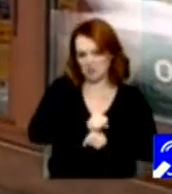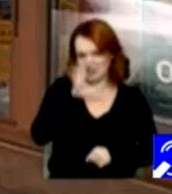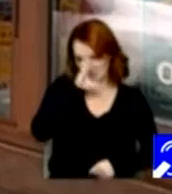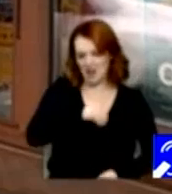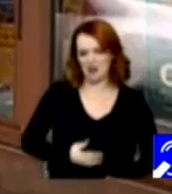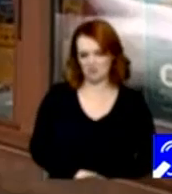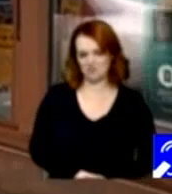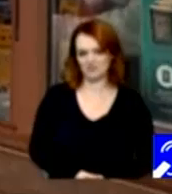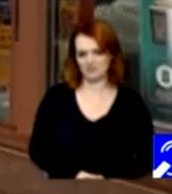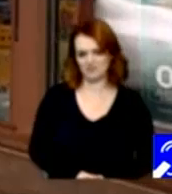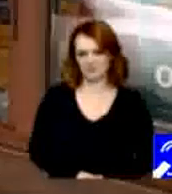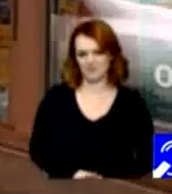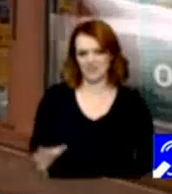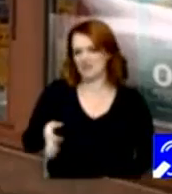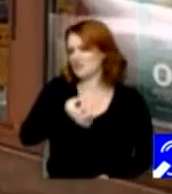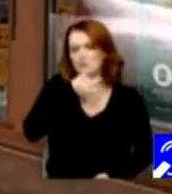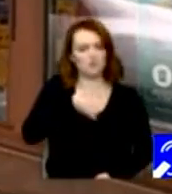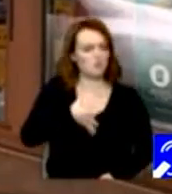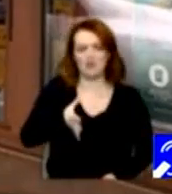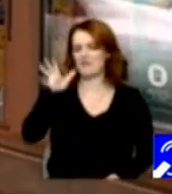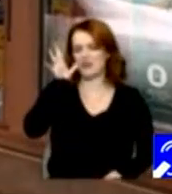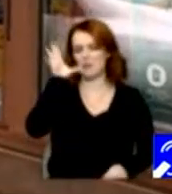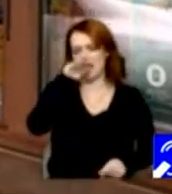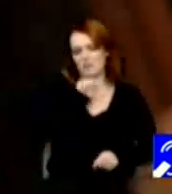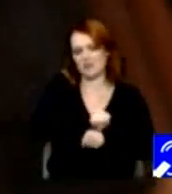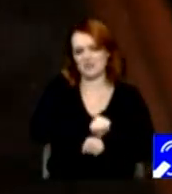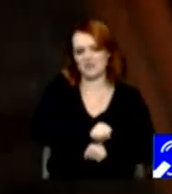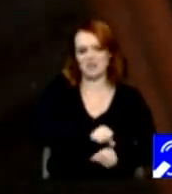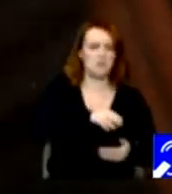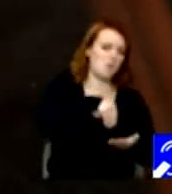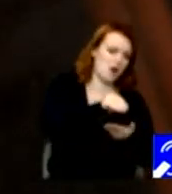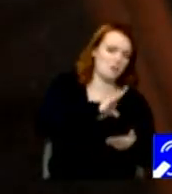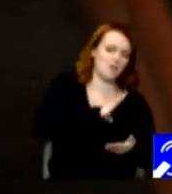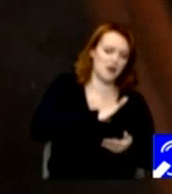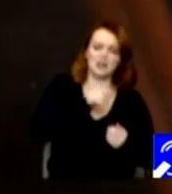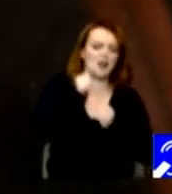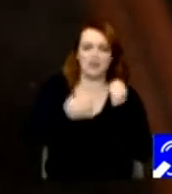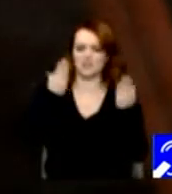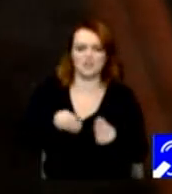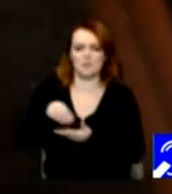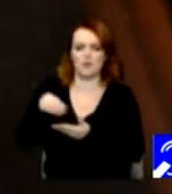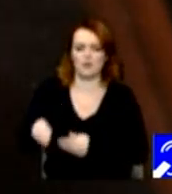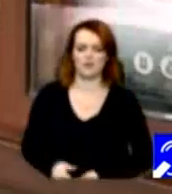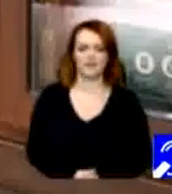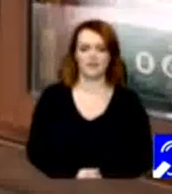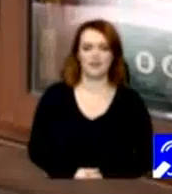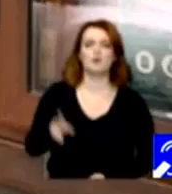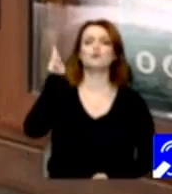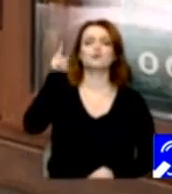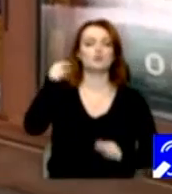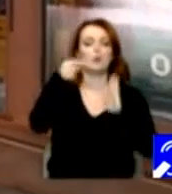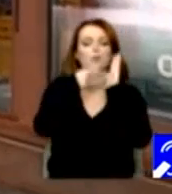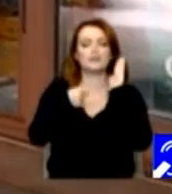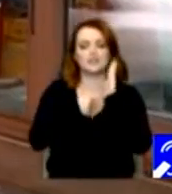că eu când mă simt Unde pot să mă opresc Adică eu eu nu eu nu eu nu ne împărtășiți bucuria asta câștigului